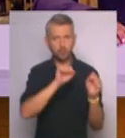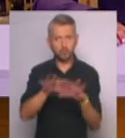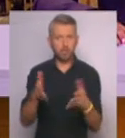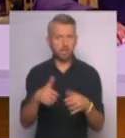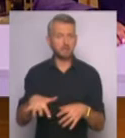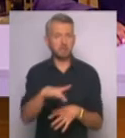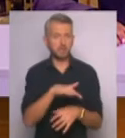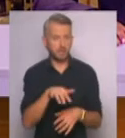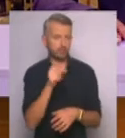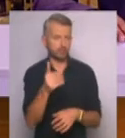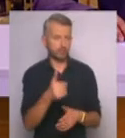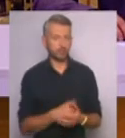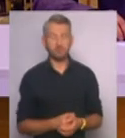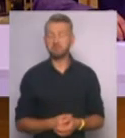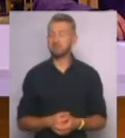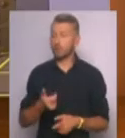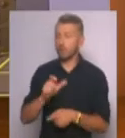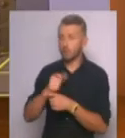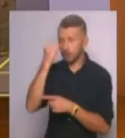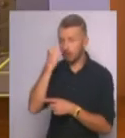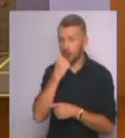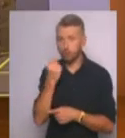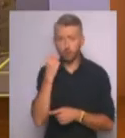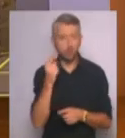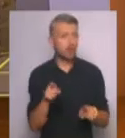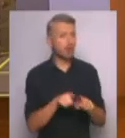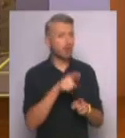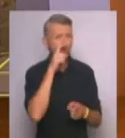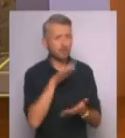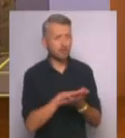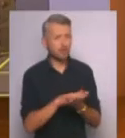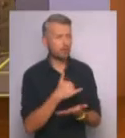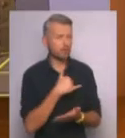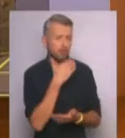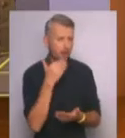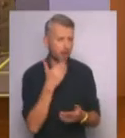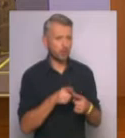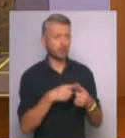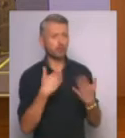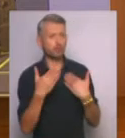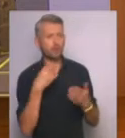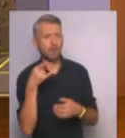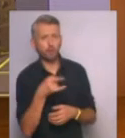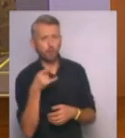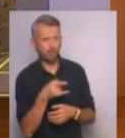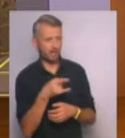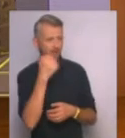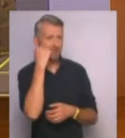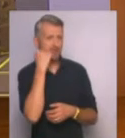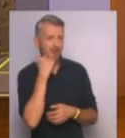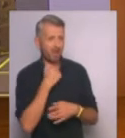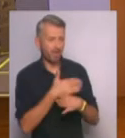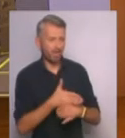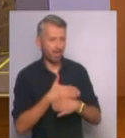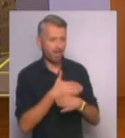КП «Благоустрій». Так, дуже дякую. Почули. І такого сміття у нас, ну, це стосується і автомобілів, які є закинуті, які